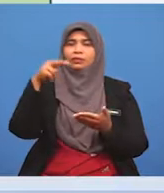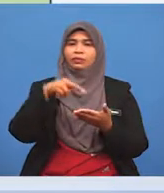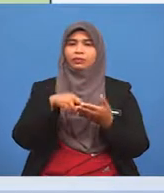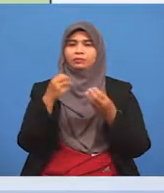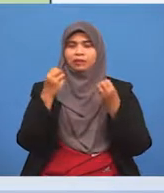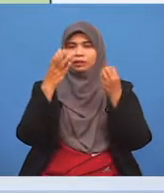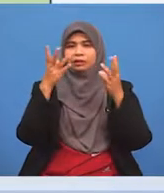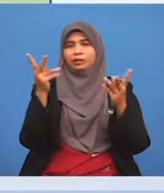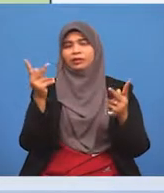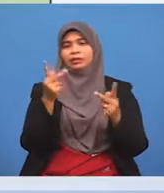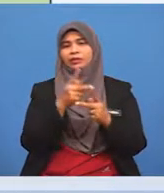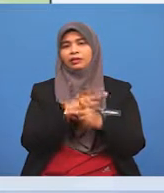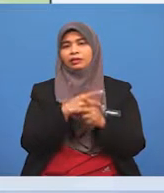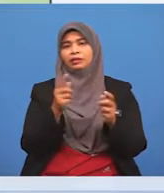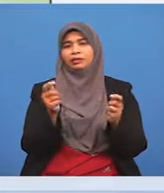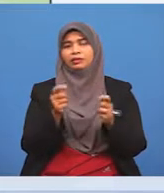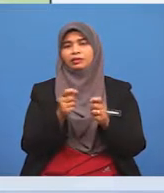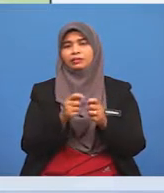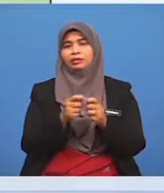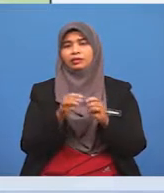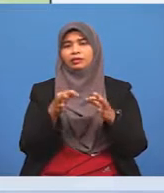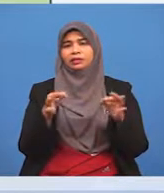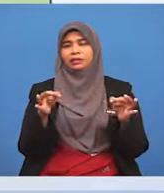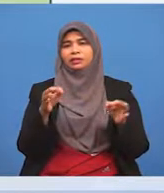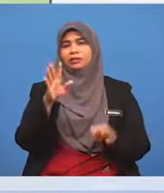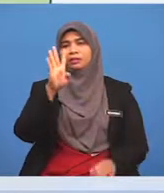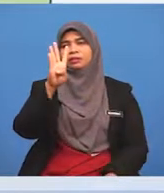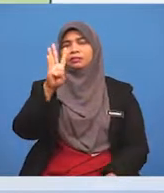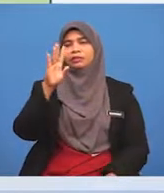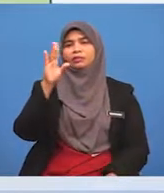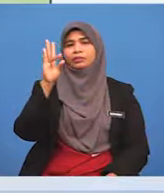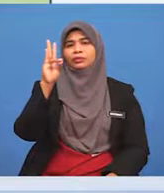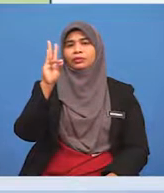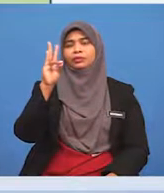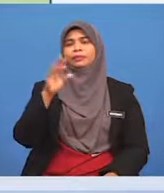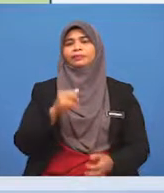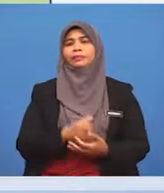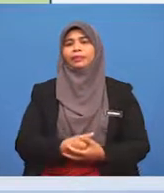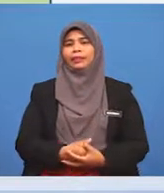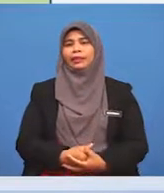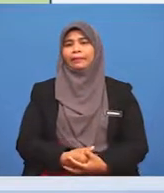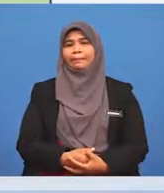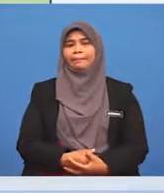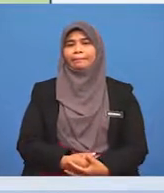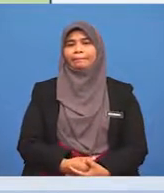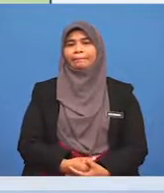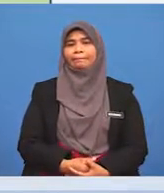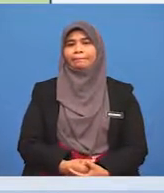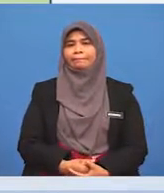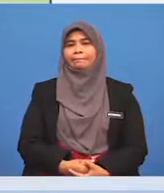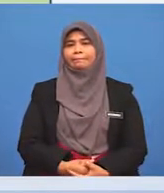Al-Furqan, A'udzubillahi minasyaitonirrajim. Wa huwallazi ja'ala lakumul laila